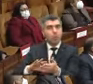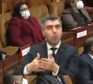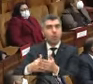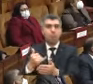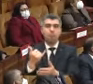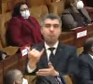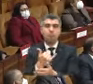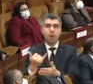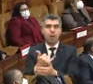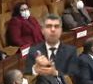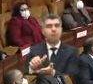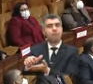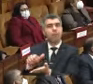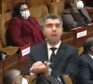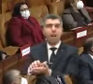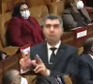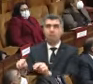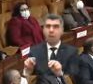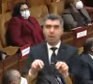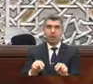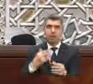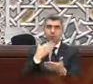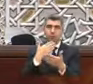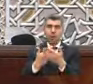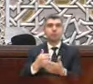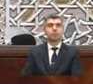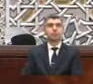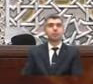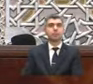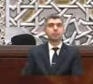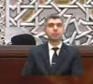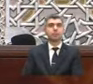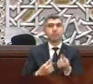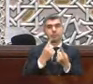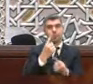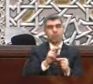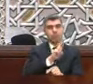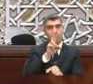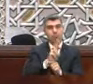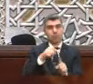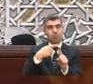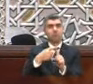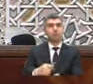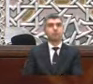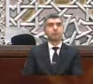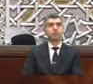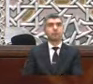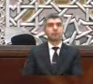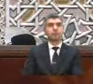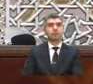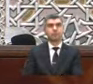اللي كتعطيه القطاع ديال الفلاحه. السيد الوزير شكرا. شكرا. هل من تعقيب اضافي اخر؟ السيد الوزير